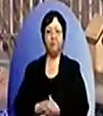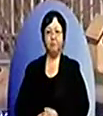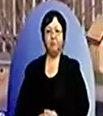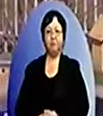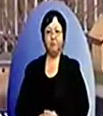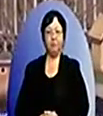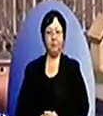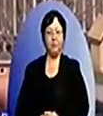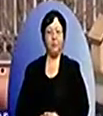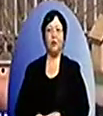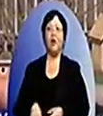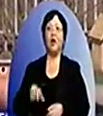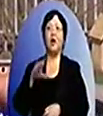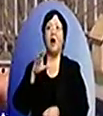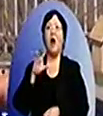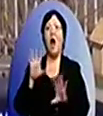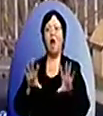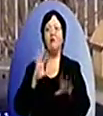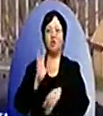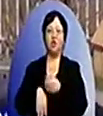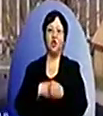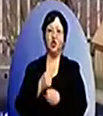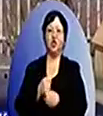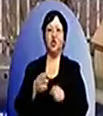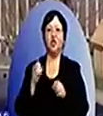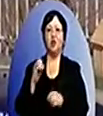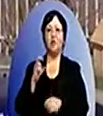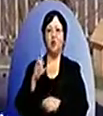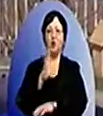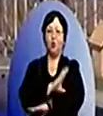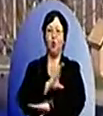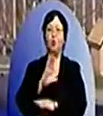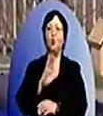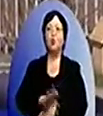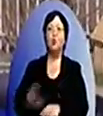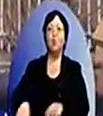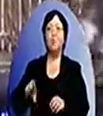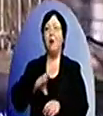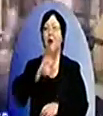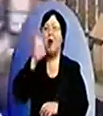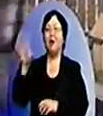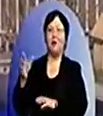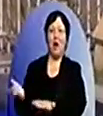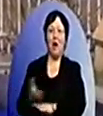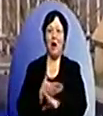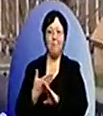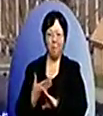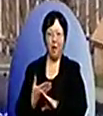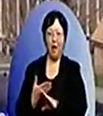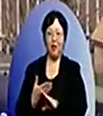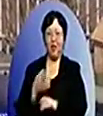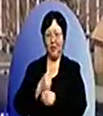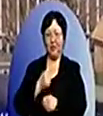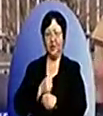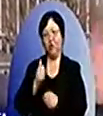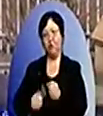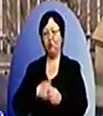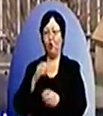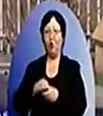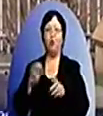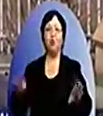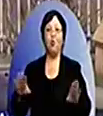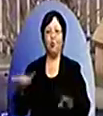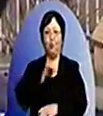Бид нэр 10 жилийн дунд сургуулийн хүүхдүүдэд байгаль орчны хамгаалах үүсэд бас гар бие оролцдог, өөрсдөө одоо шуу бүхэнд үүр